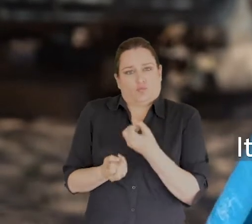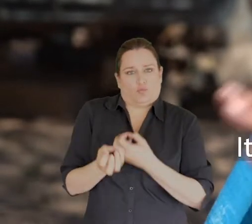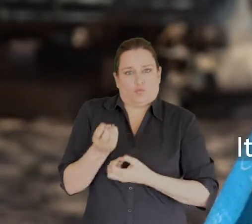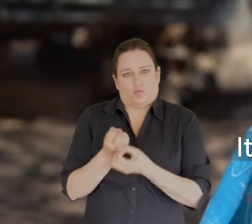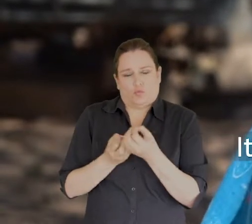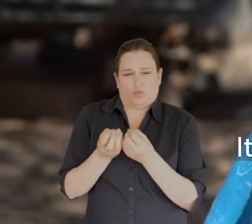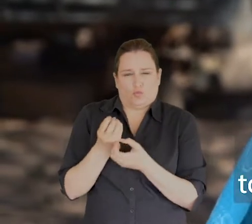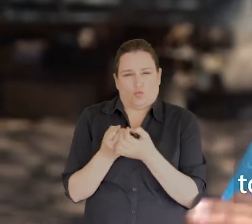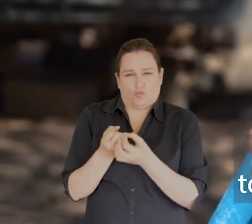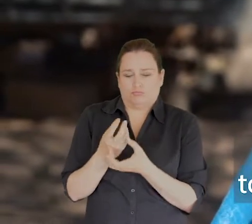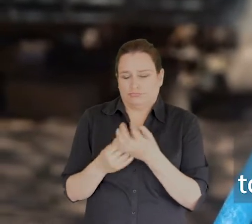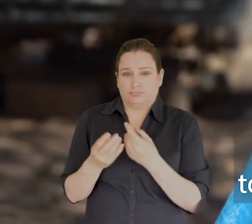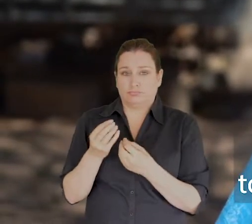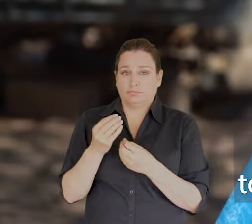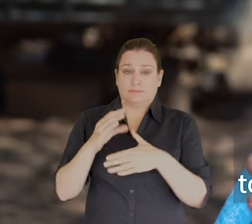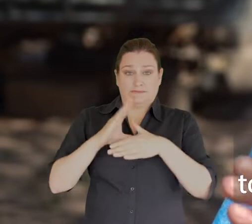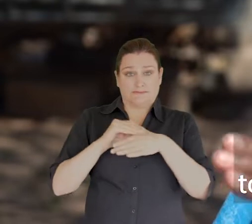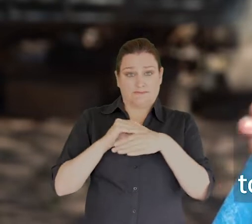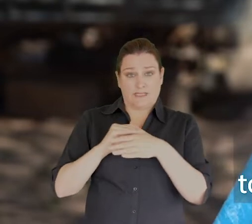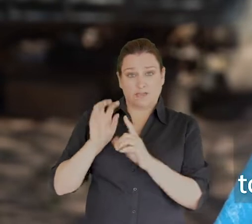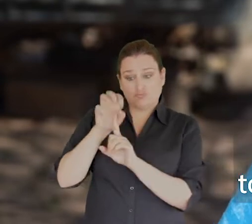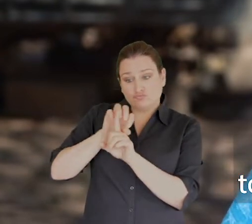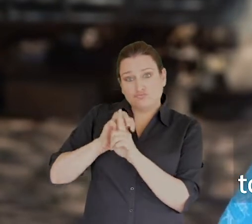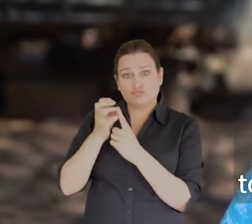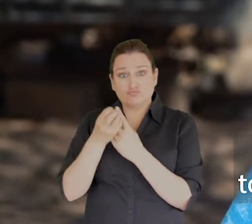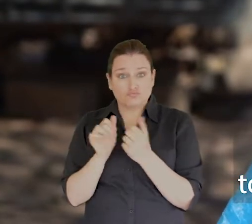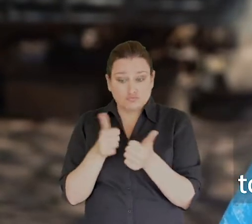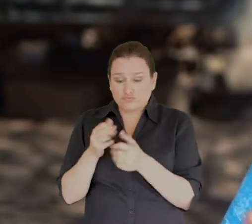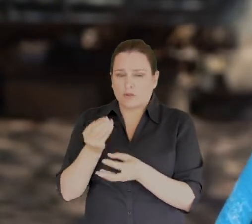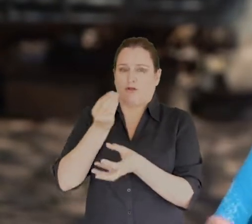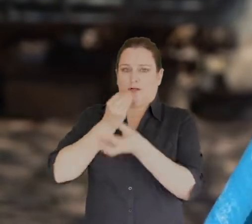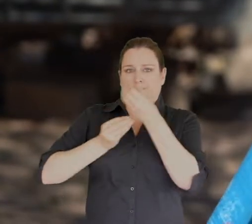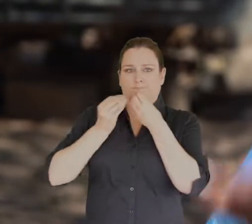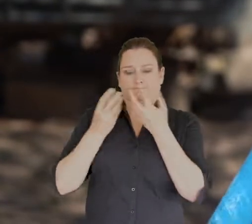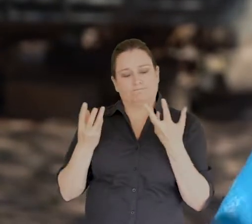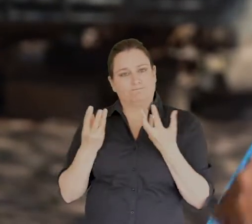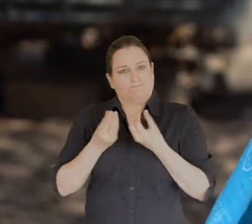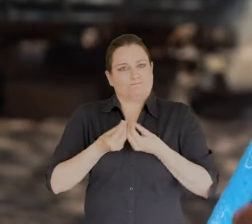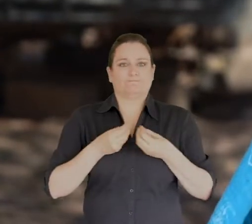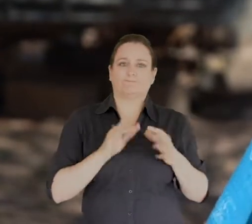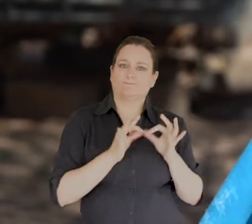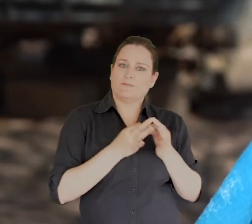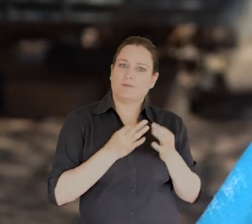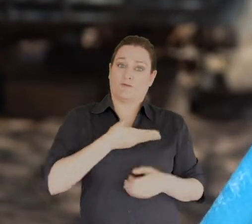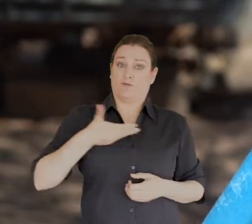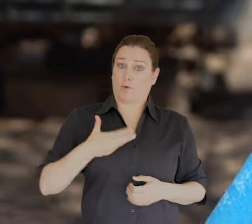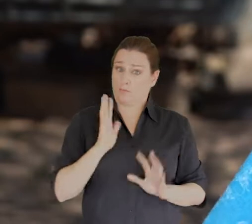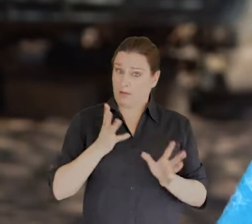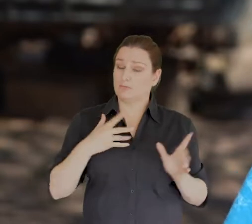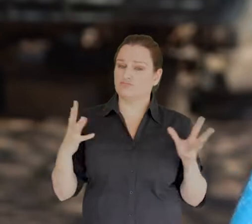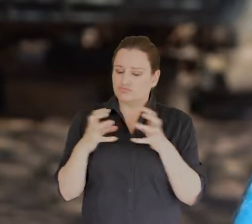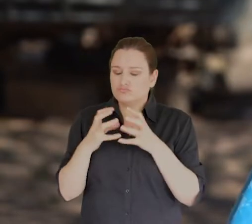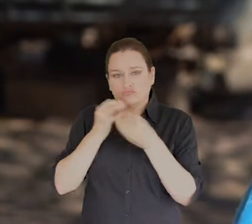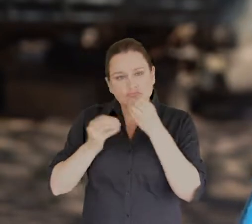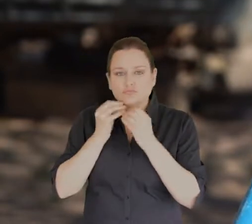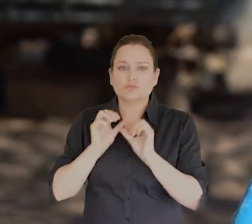moet die jong meisje samen met haar auntie of oma dat stukje vlees eten. wordt zij naar voren gekerf en daar